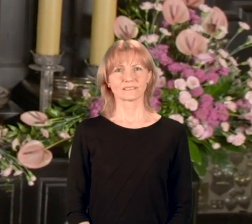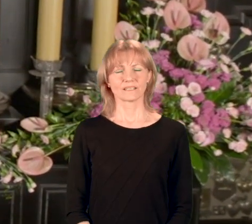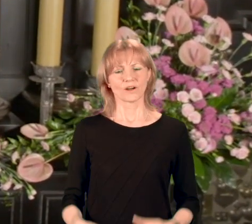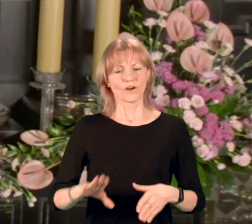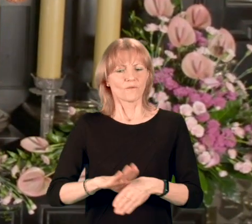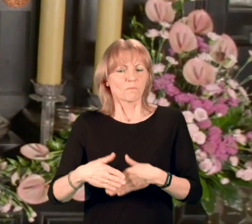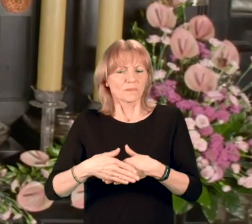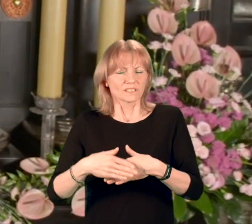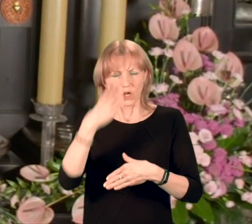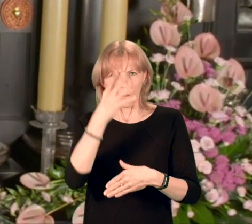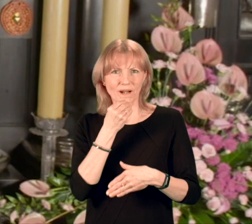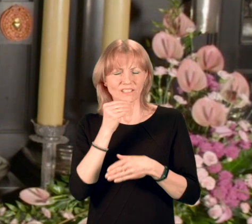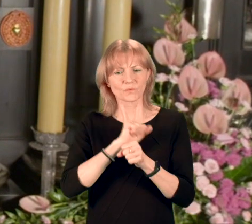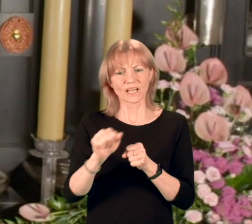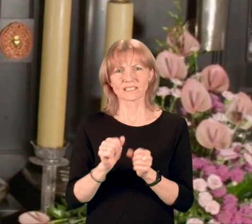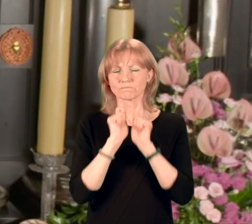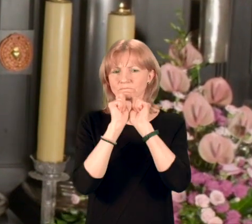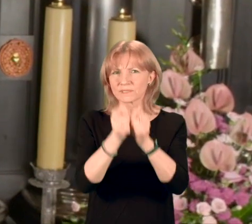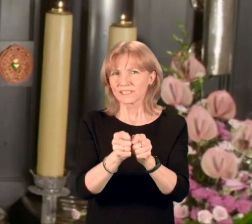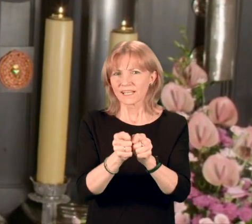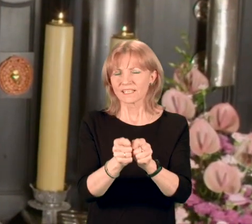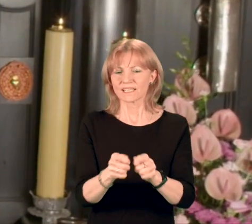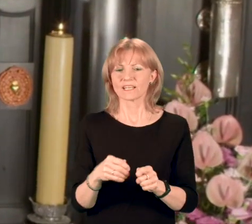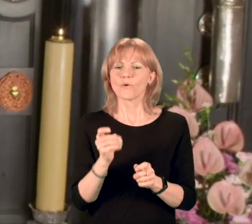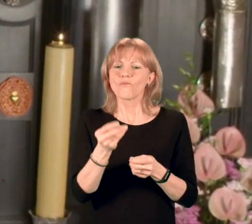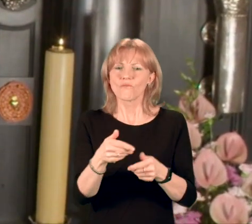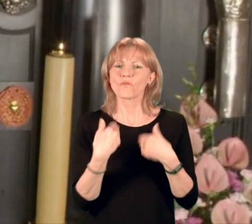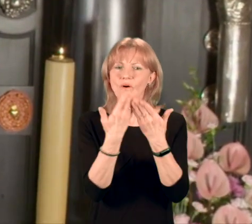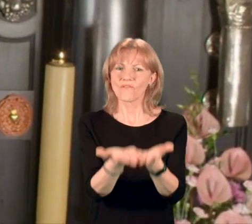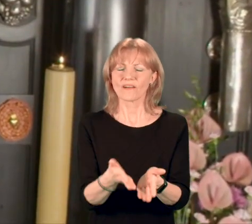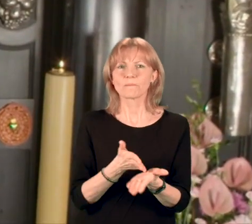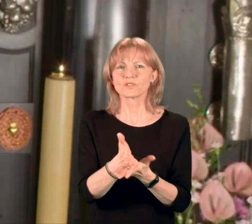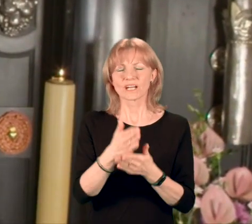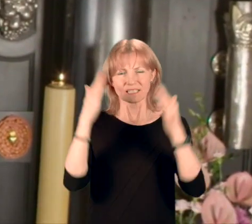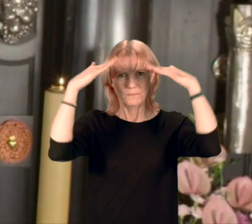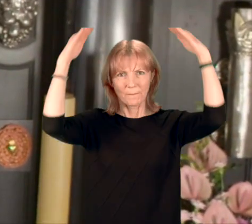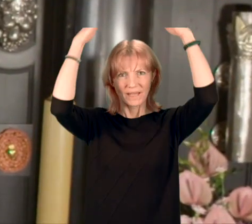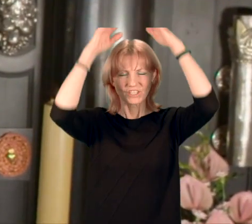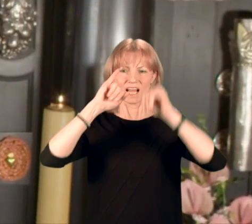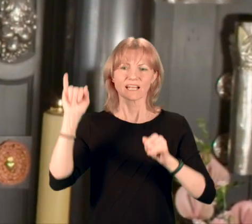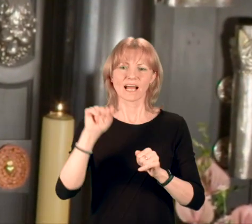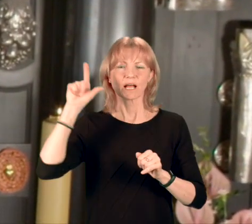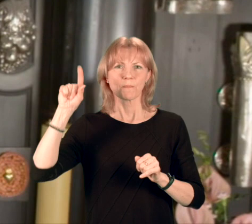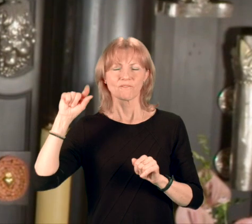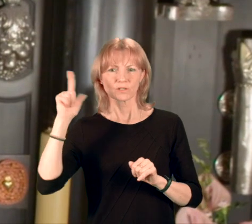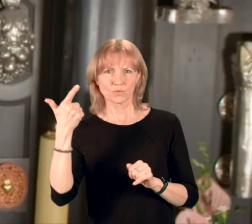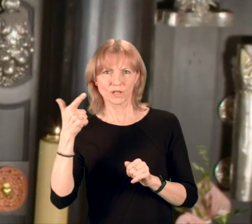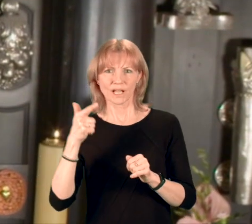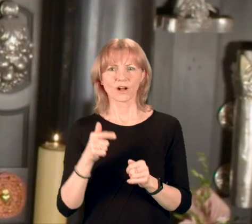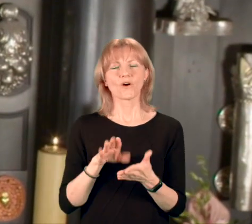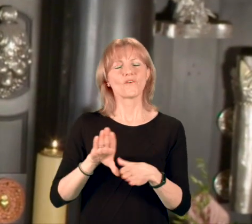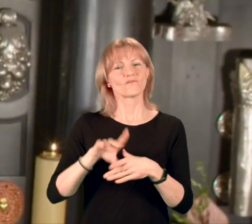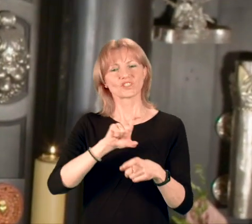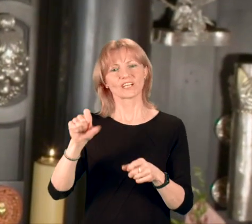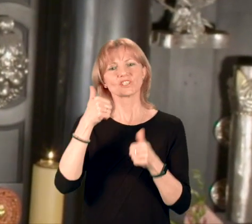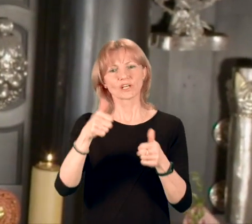W pobliżu wizerunku umieszczono wota ofiarowane przez świętego Jana Pawła II podczas jego sześciu pielgrzymek papieskich na